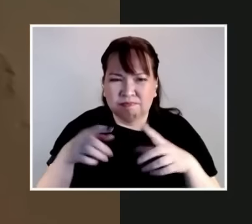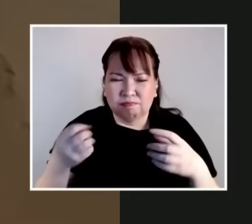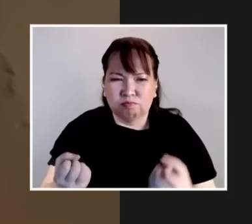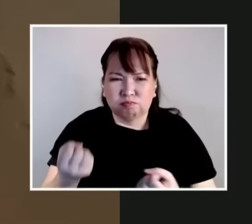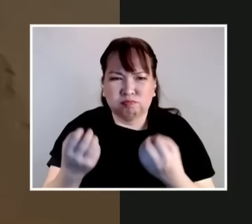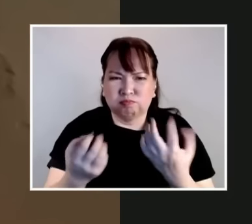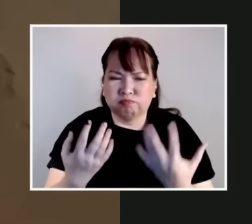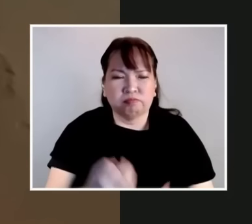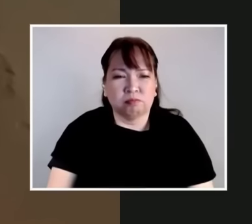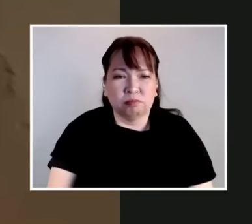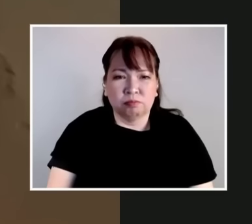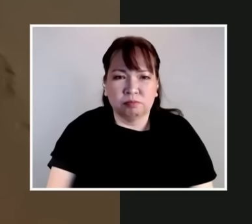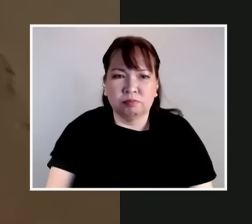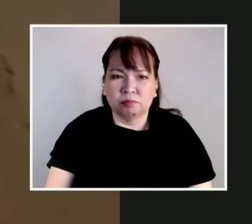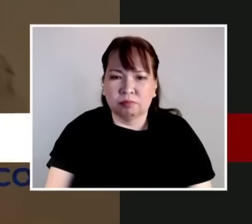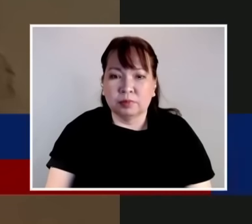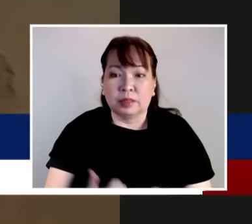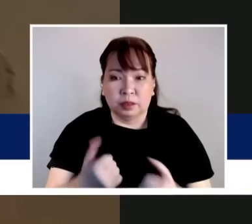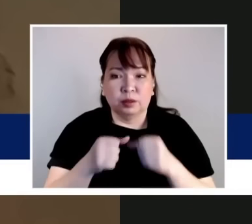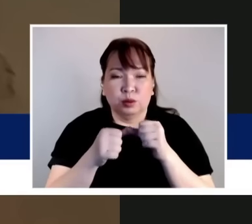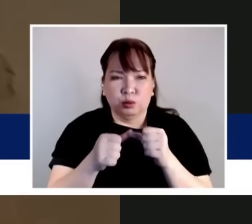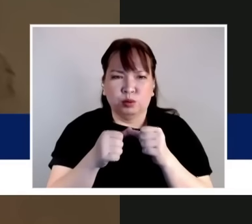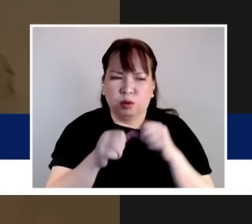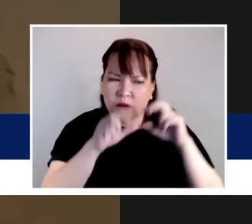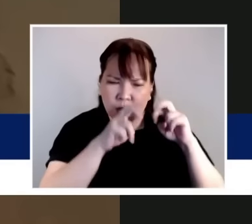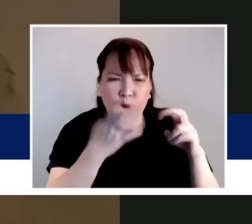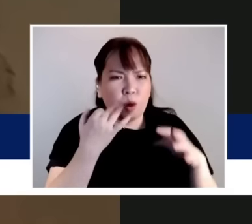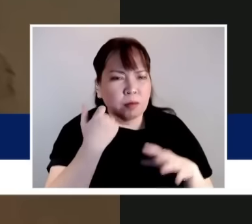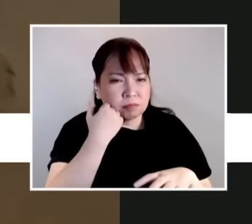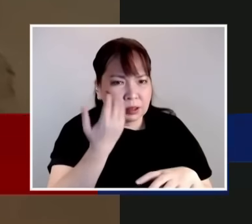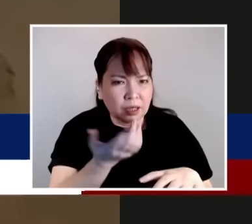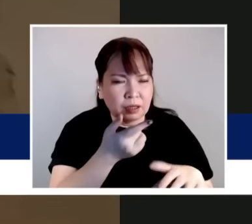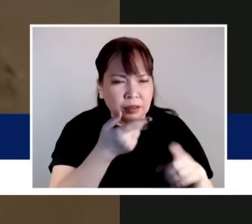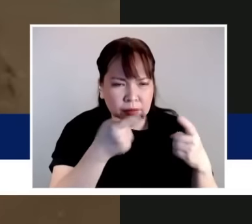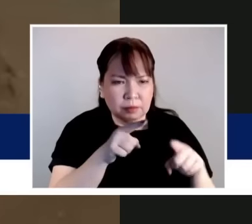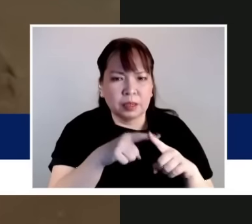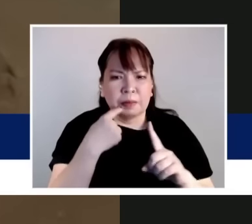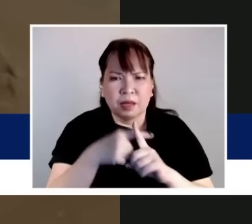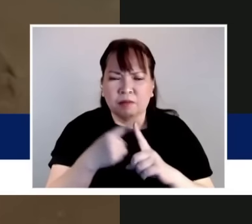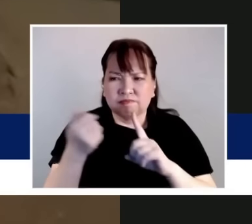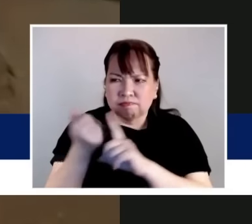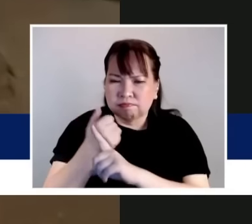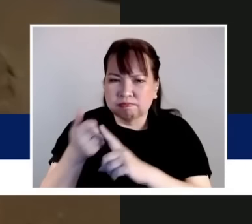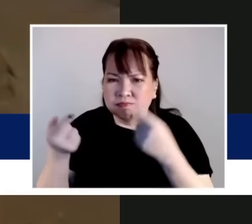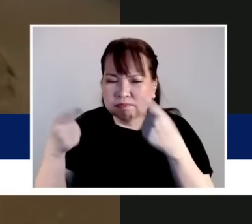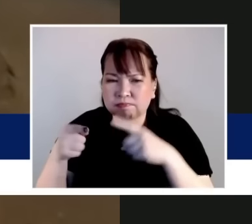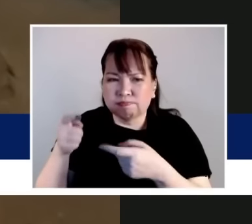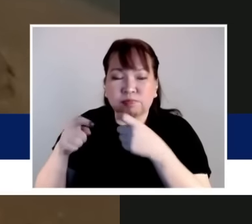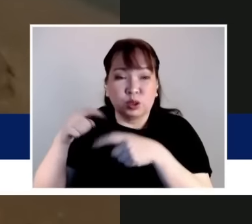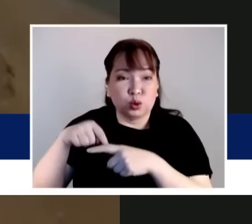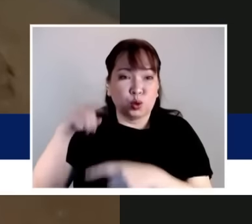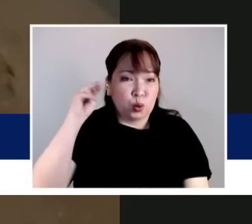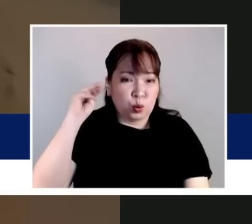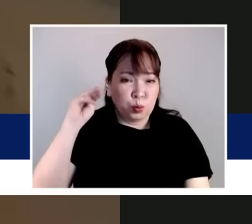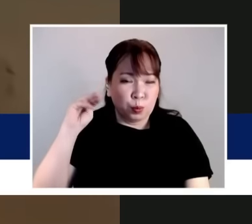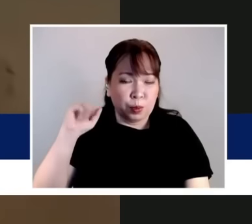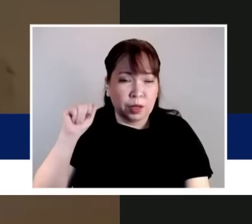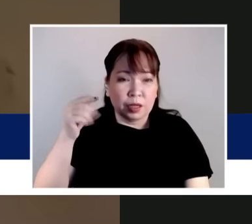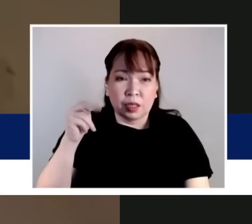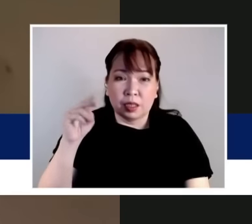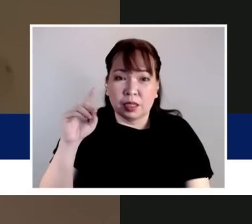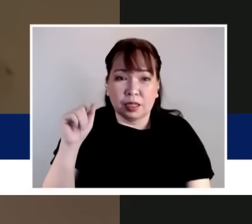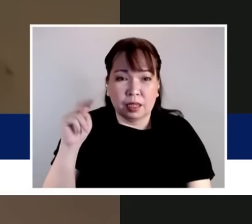Karen, patuloy ang investigasyon sa pagpatay. Bukod doon, may mga kaso pa ng karahasan sa Maguindanao. Pero ayon sa PNP, hindi